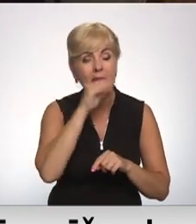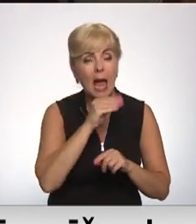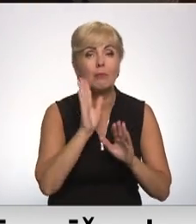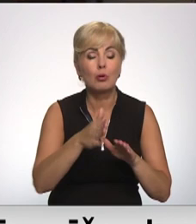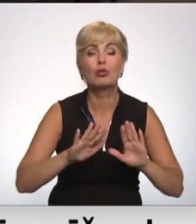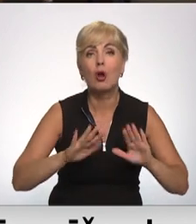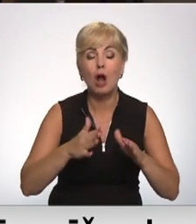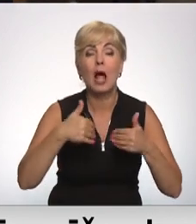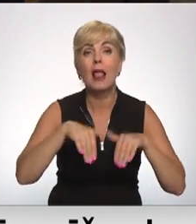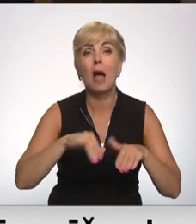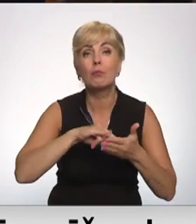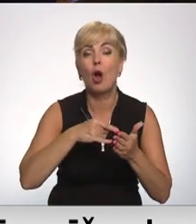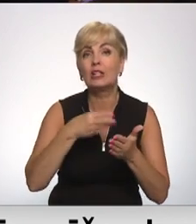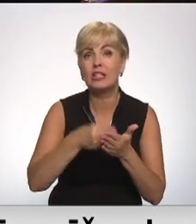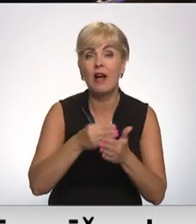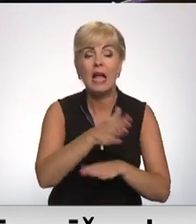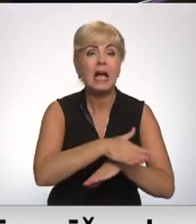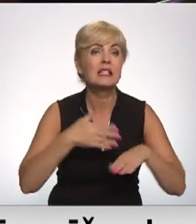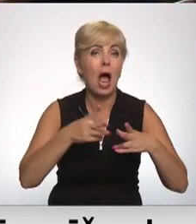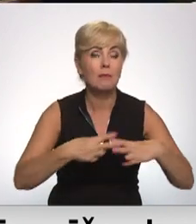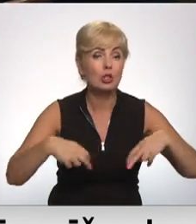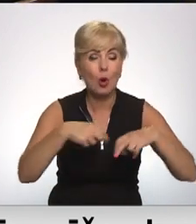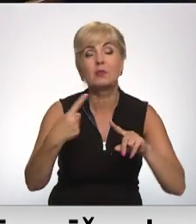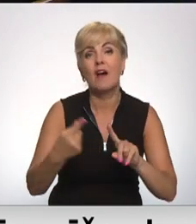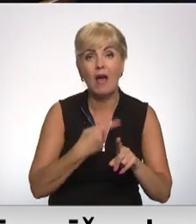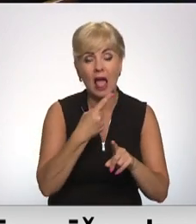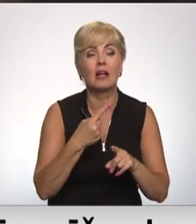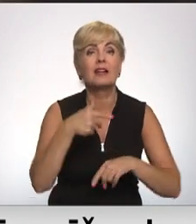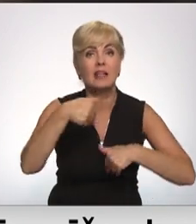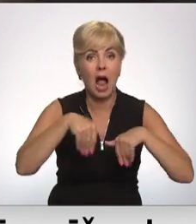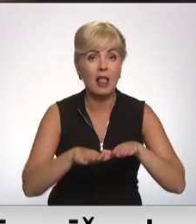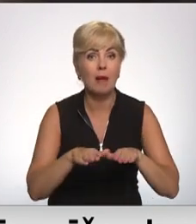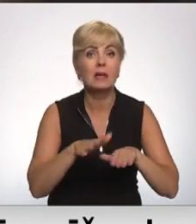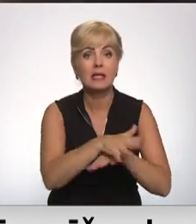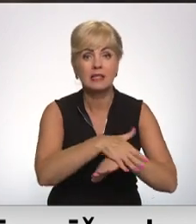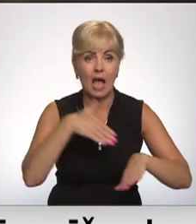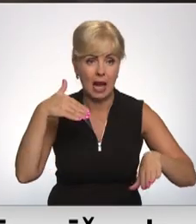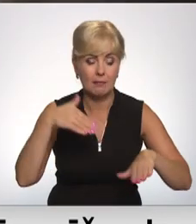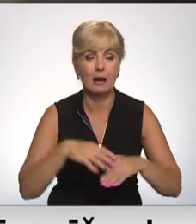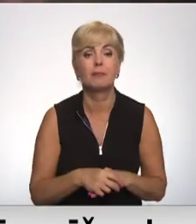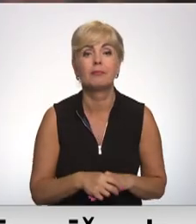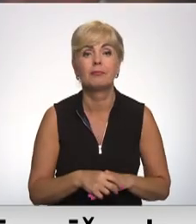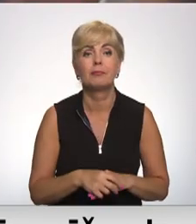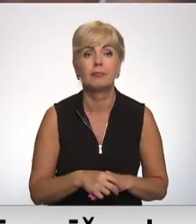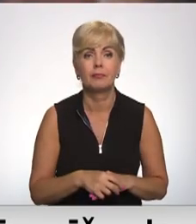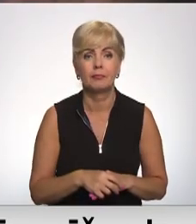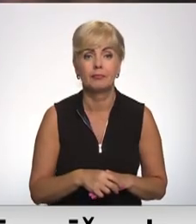Pēc lēmuma projekta izvērtēšanas Saeimas komisijā par to vēlreiz būs jālemj Saeimai. Madara Līcīte, Igors Stāts, Latvijas televīzija.